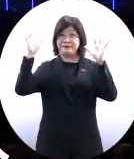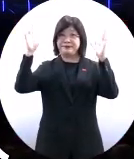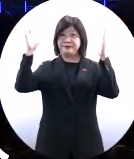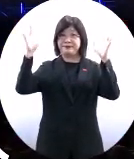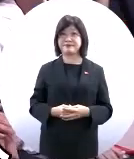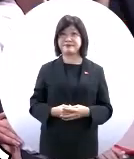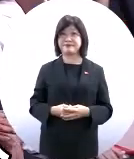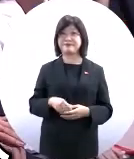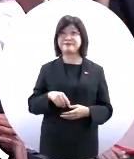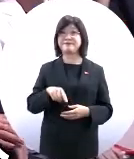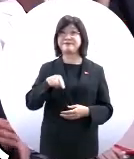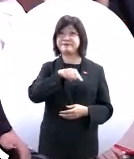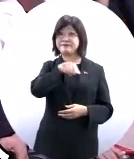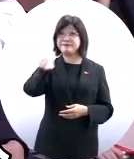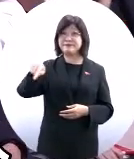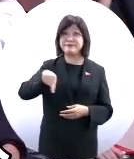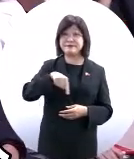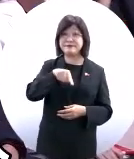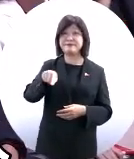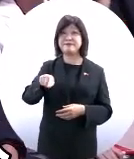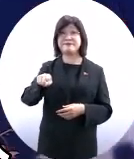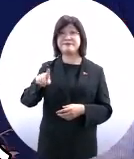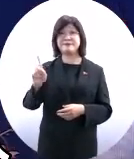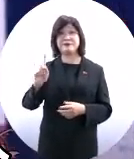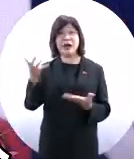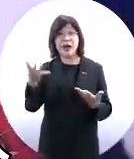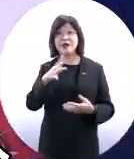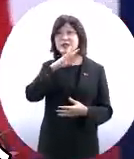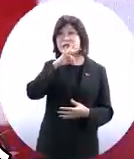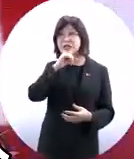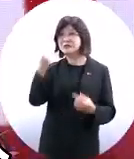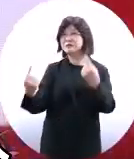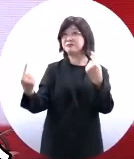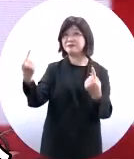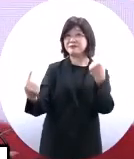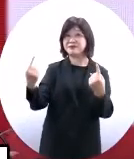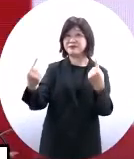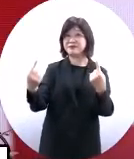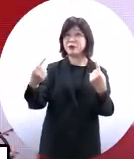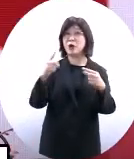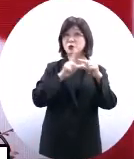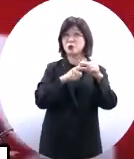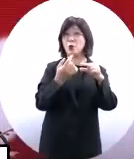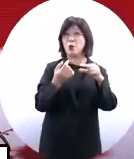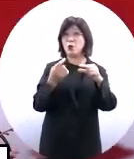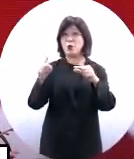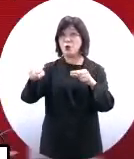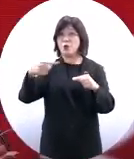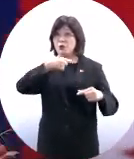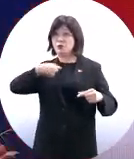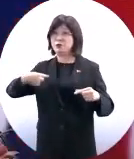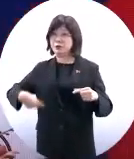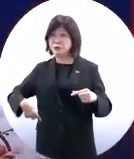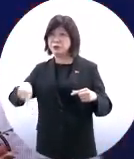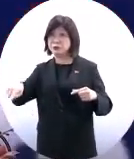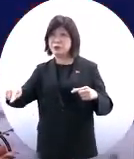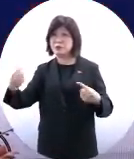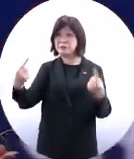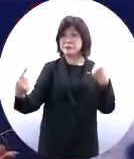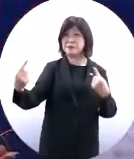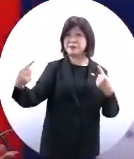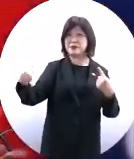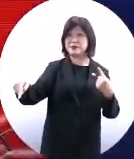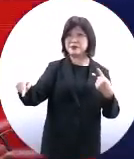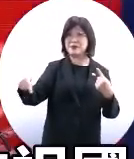因此就年纪来说，中华人民共和国是绝对不可